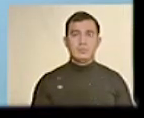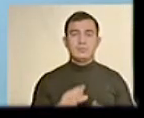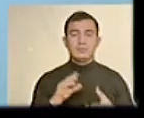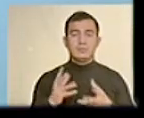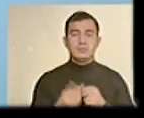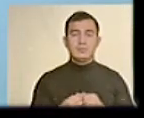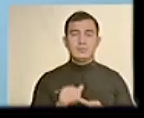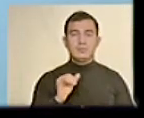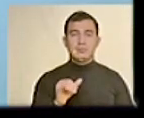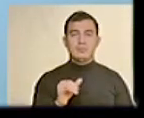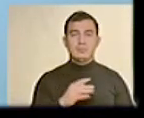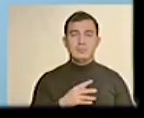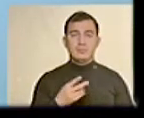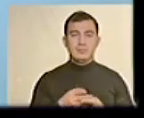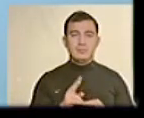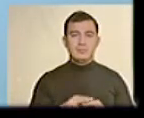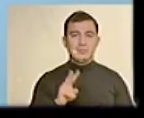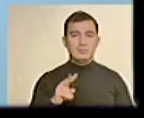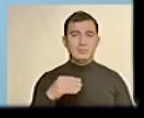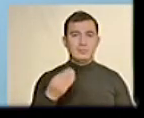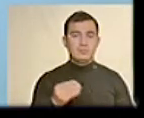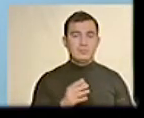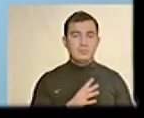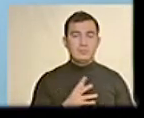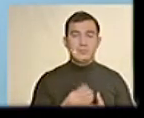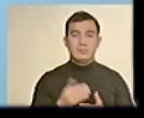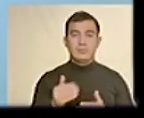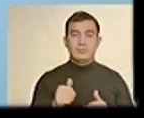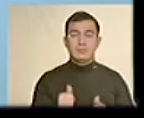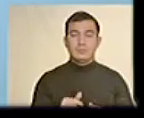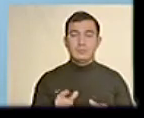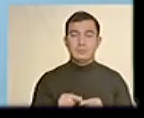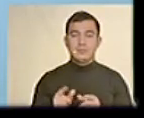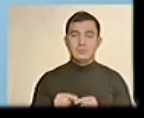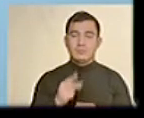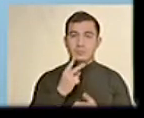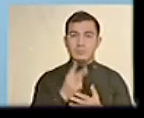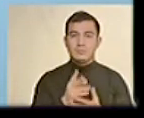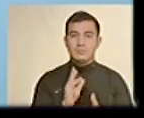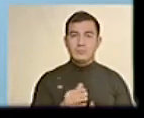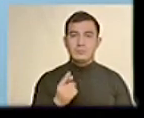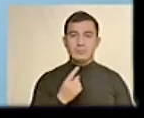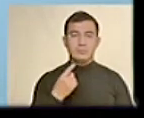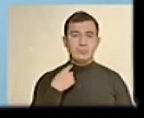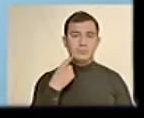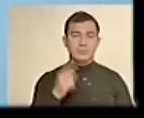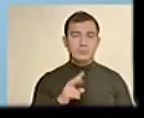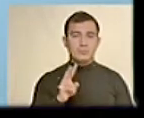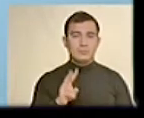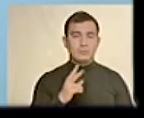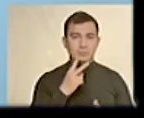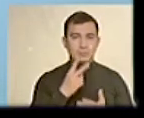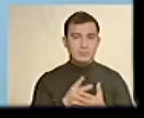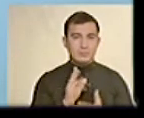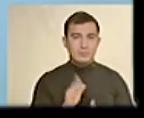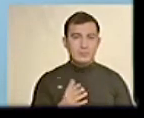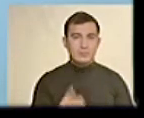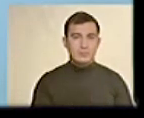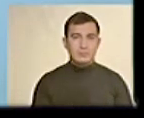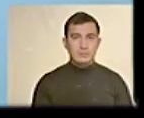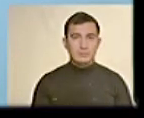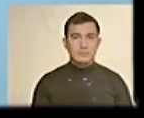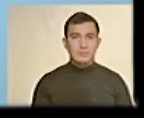yig'indining kvadratı berilyapti, demek mana bu formula bilan ishlaymiz. Birinci sonumuzning kvadratı a kvadrat bo'ladi.